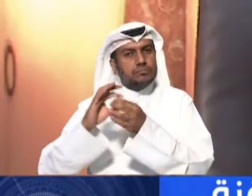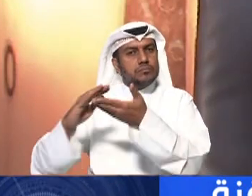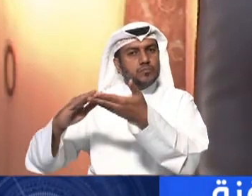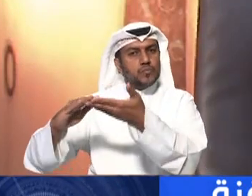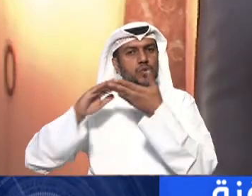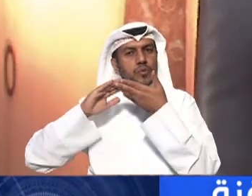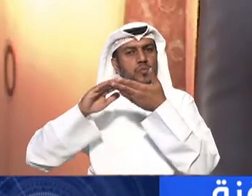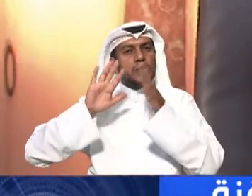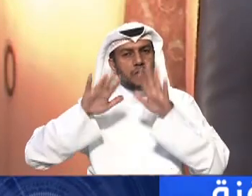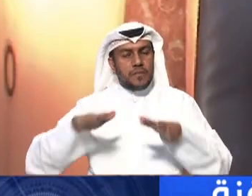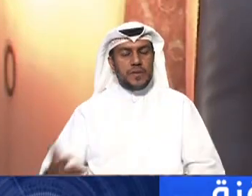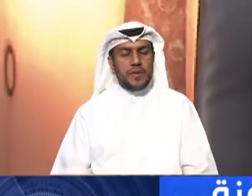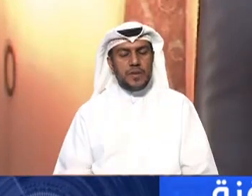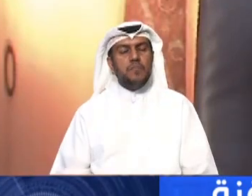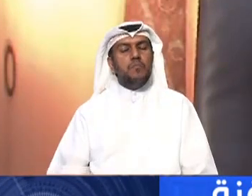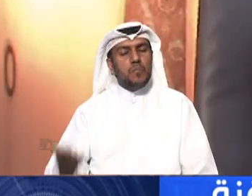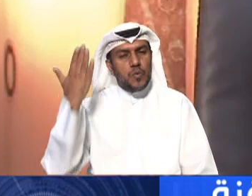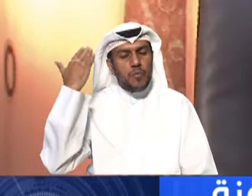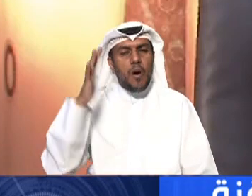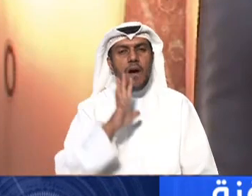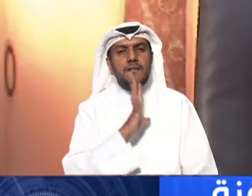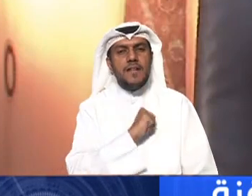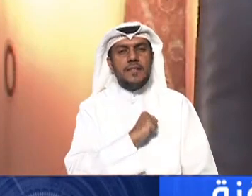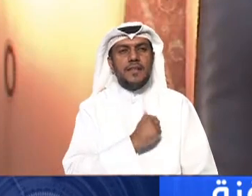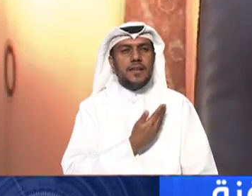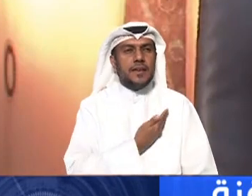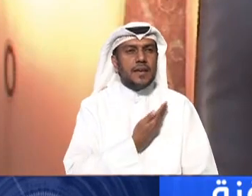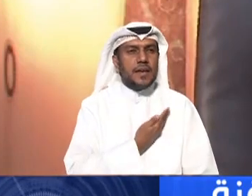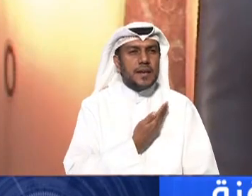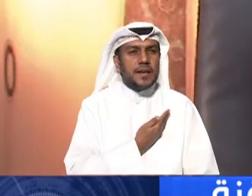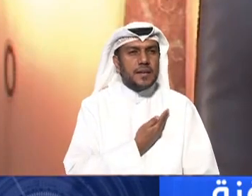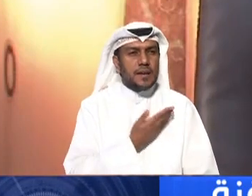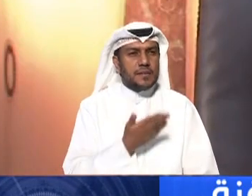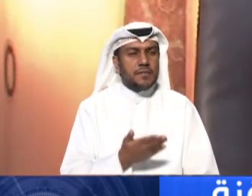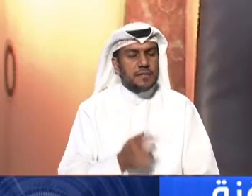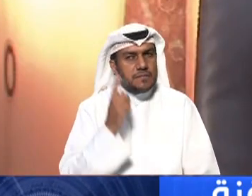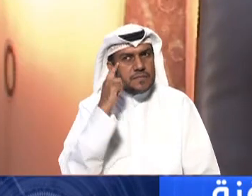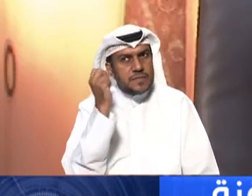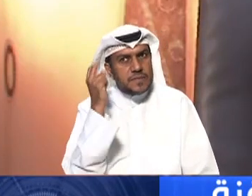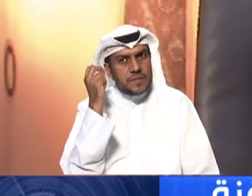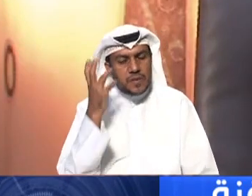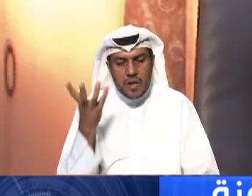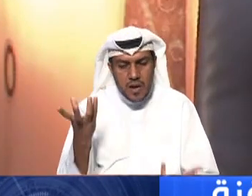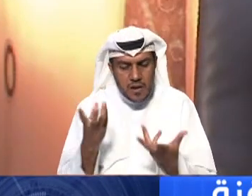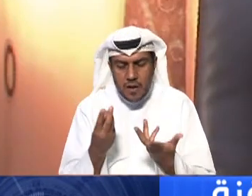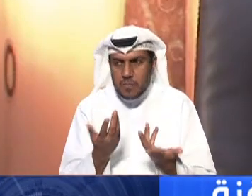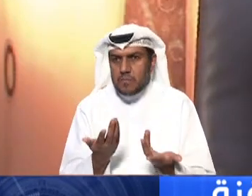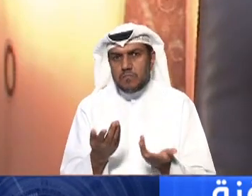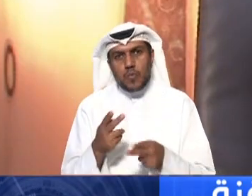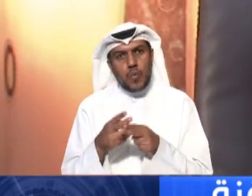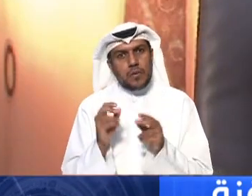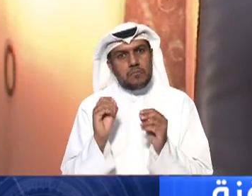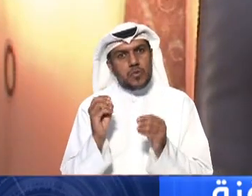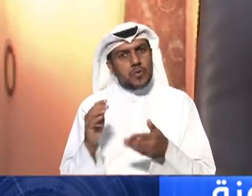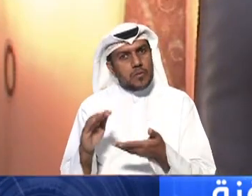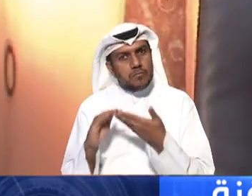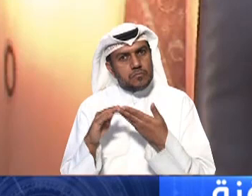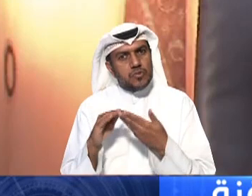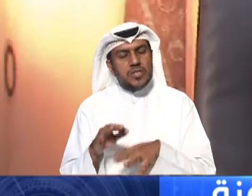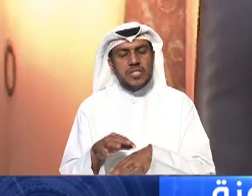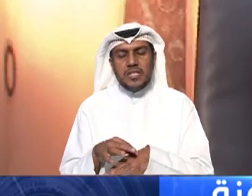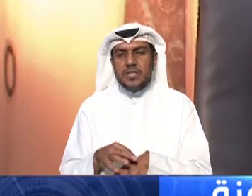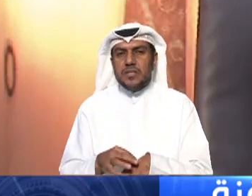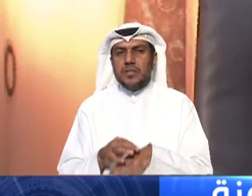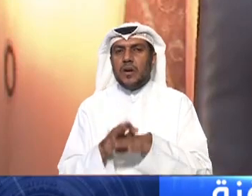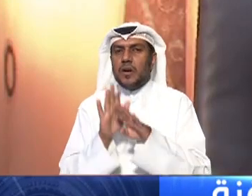غزة، وقدمت مشاريع متعددة لا تحصى صراحة في مختلف القطاعات الإنسانية